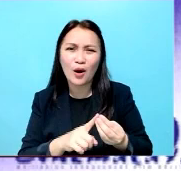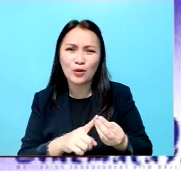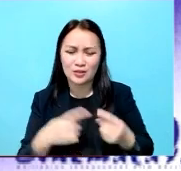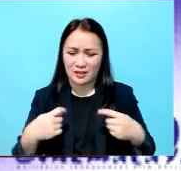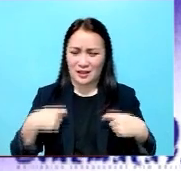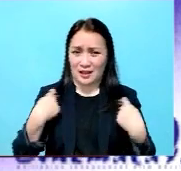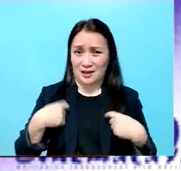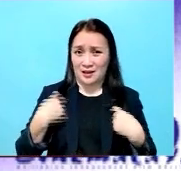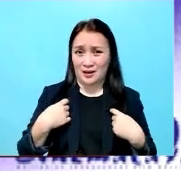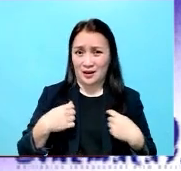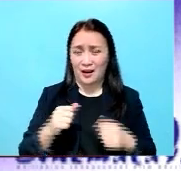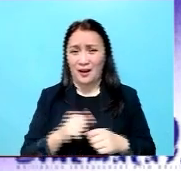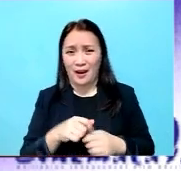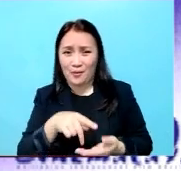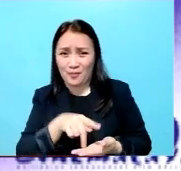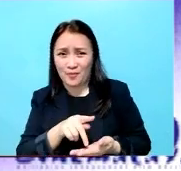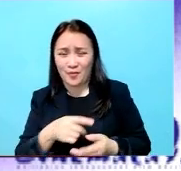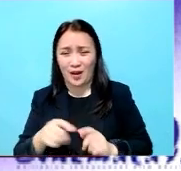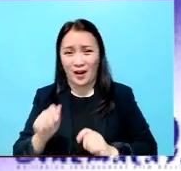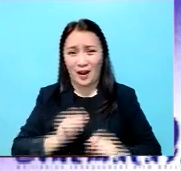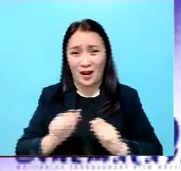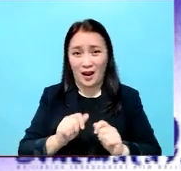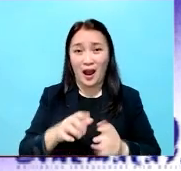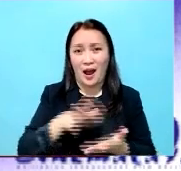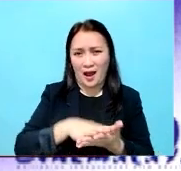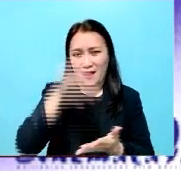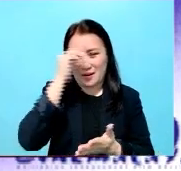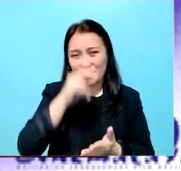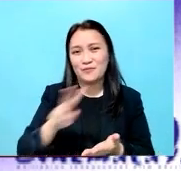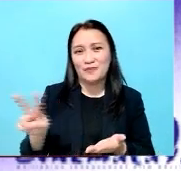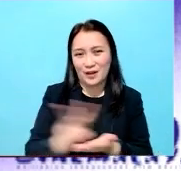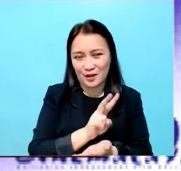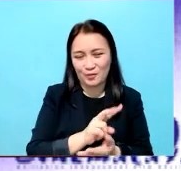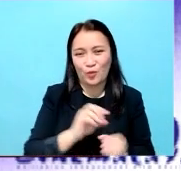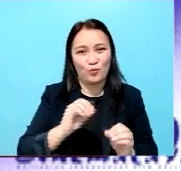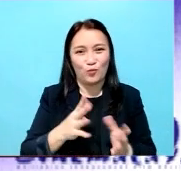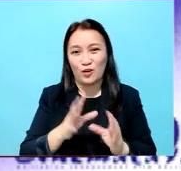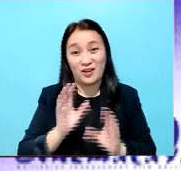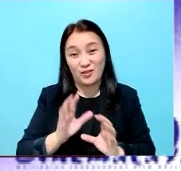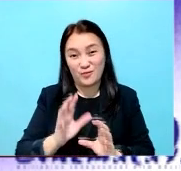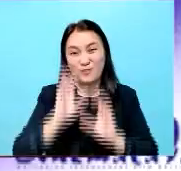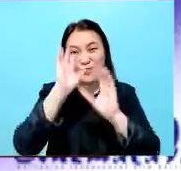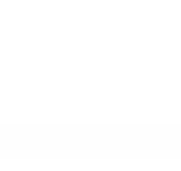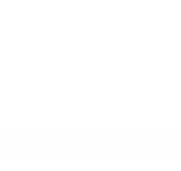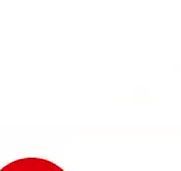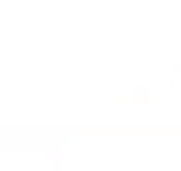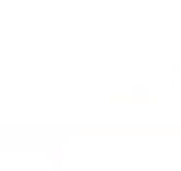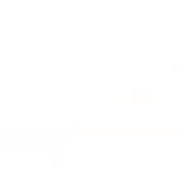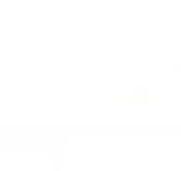nabitang mag-aral ng volleyball dahil walang basketball sa nilipatan niyang eskwelahan.